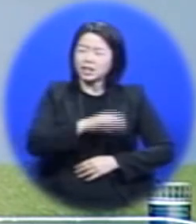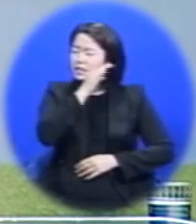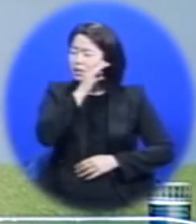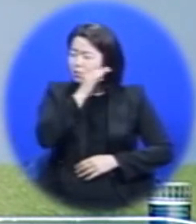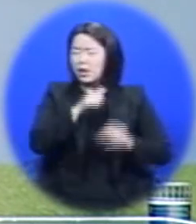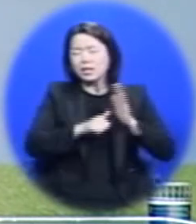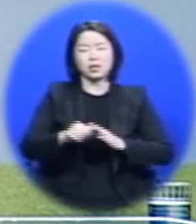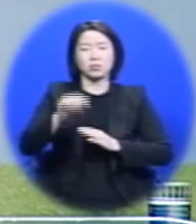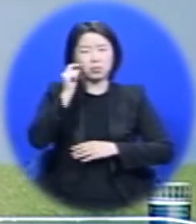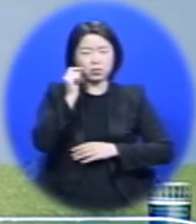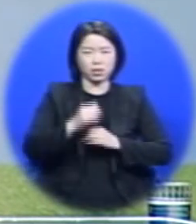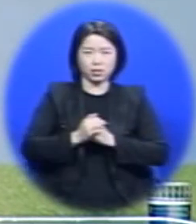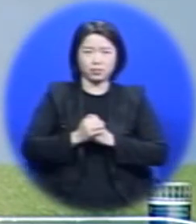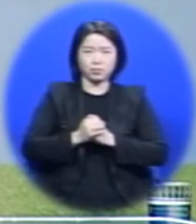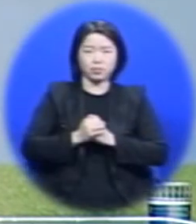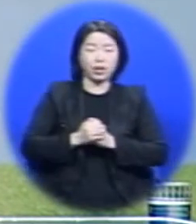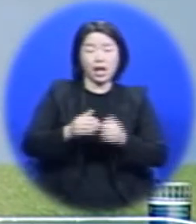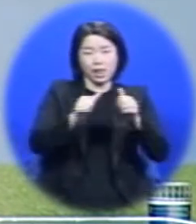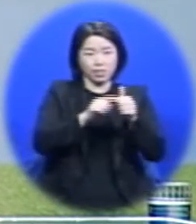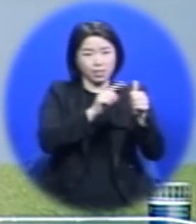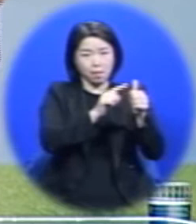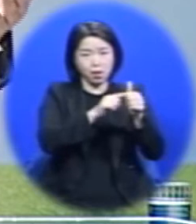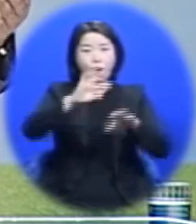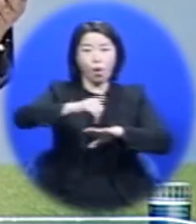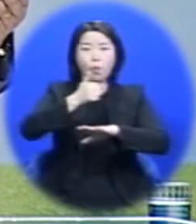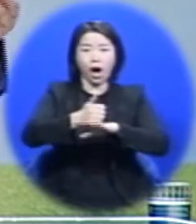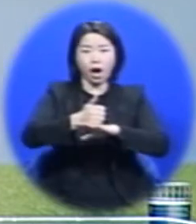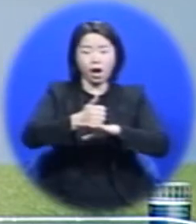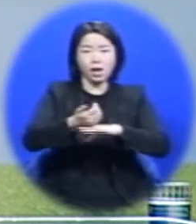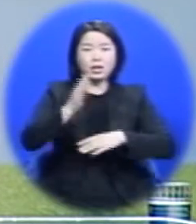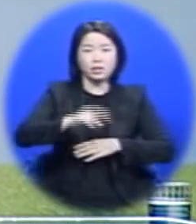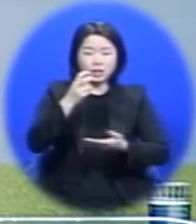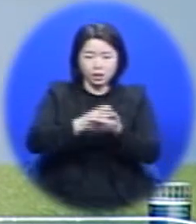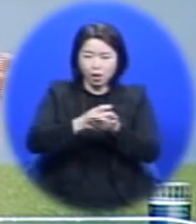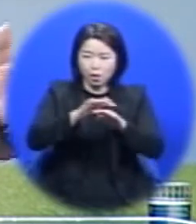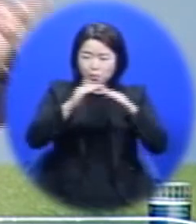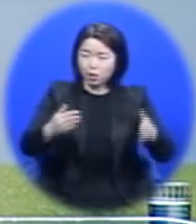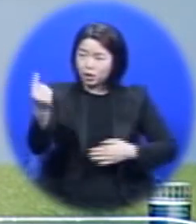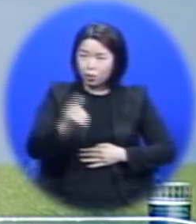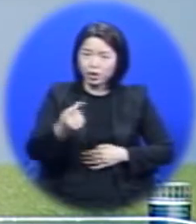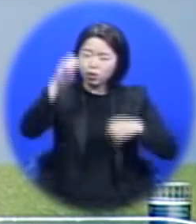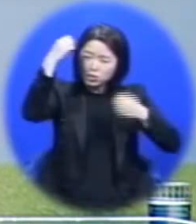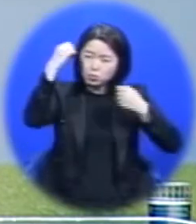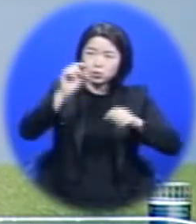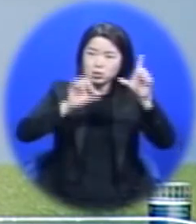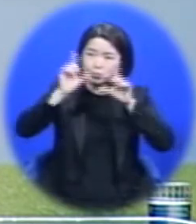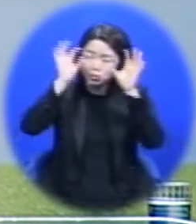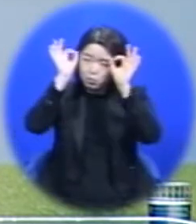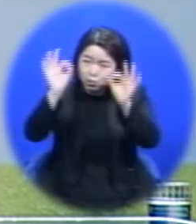견딜 수가 없대요. 자기가 남편 다윗이 왕인데 그 법궤가 들어온다고 막 춤을 추는 모습을